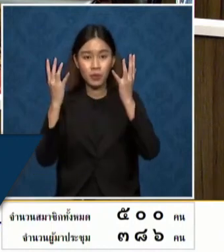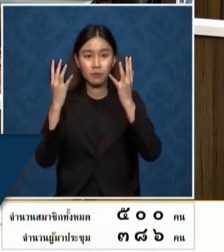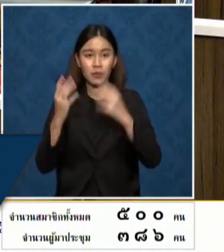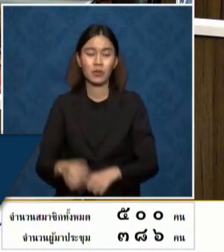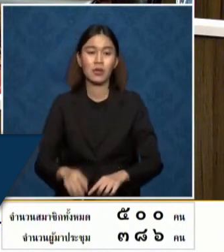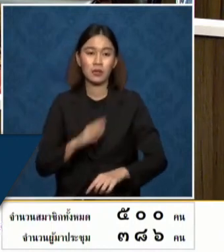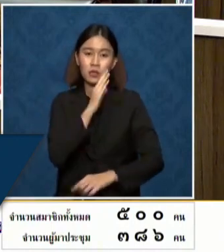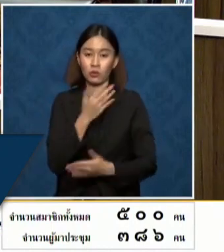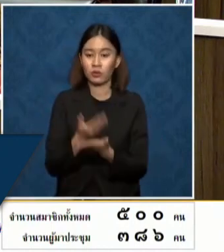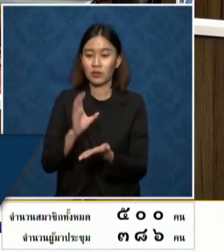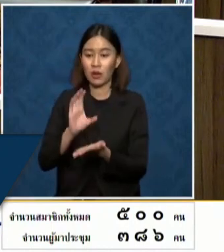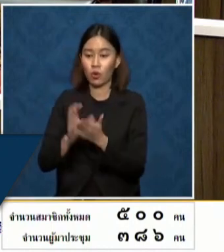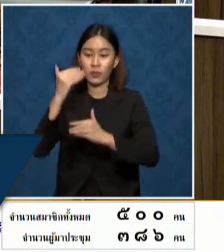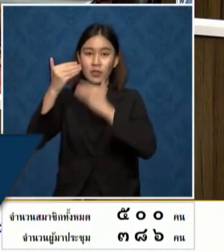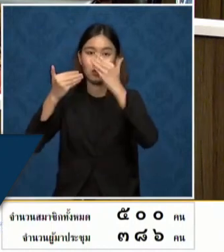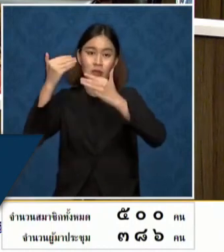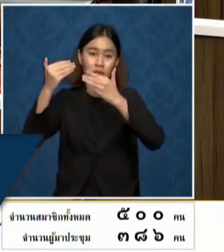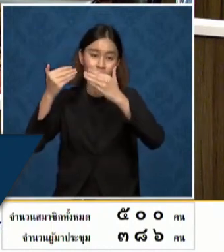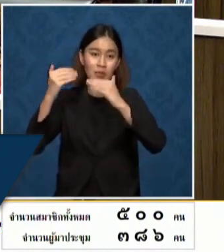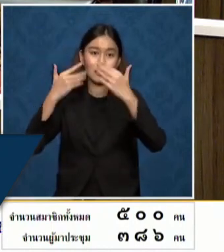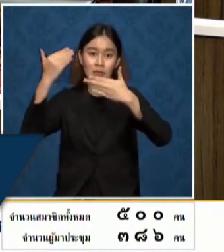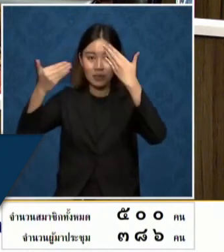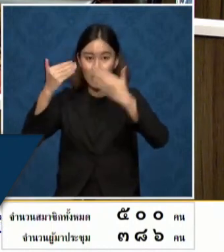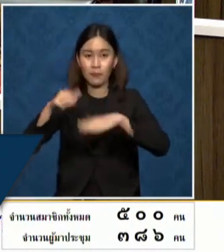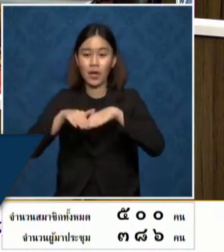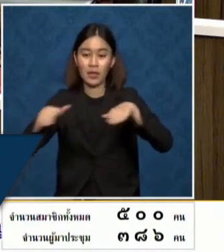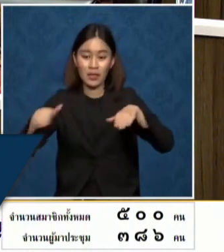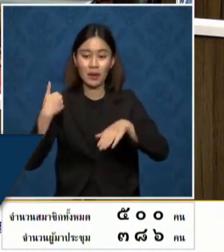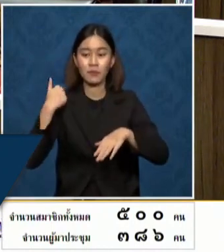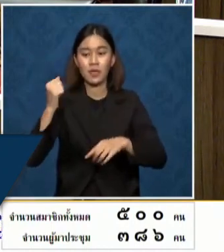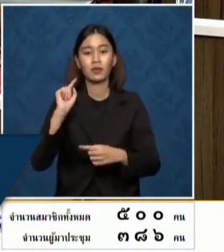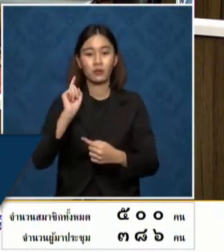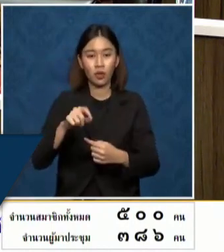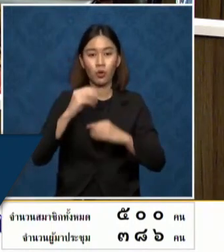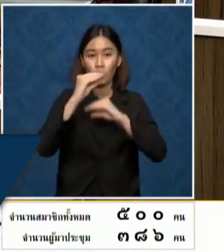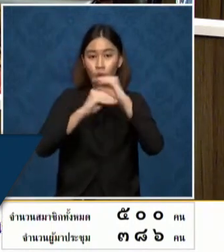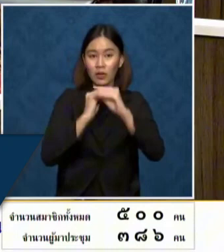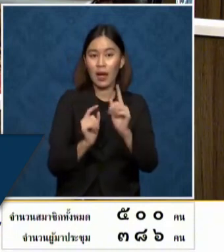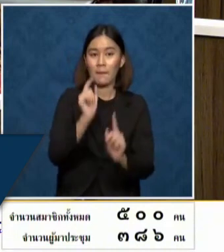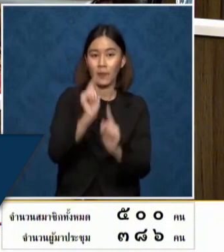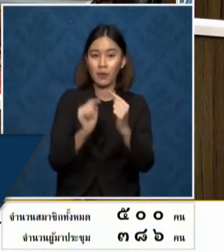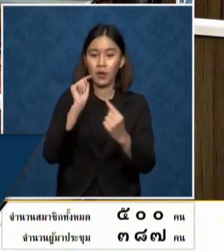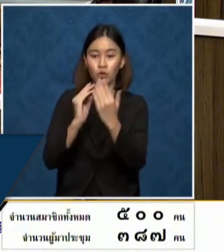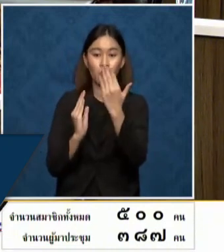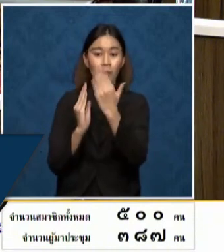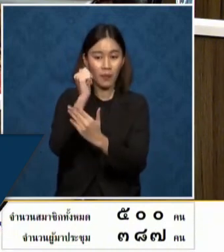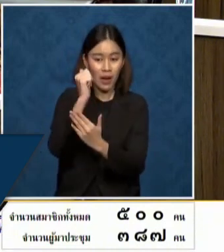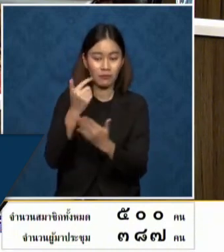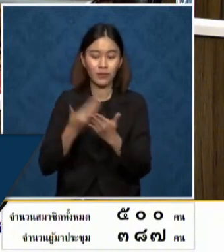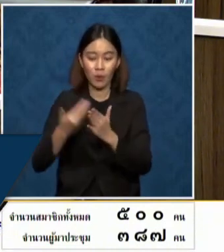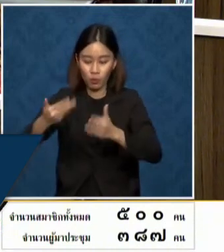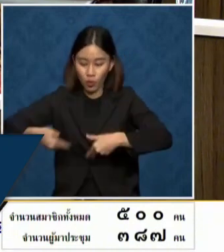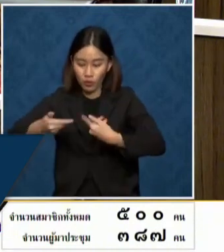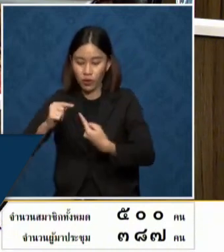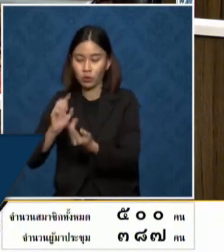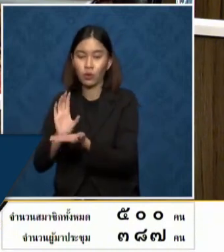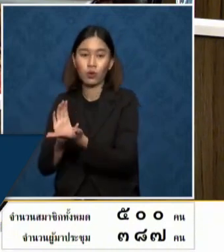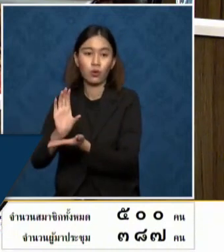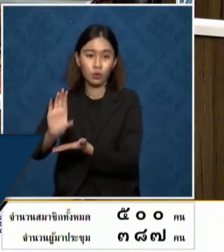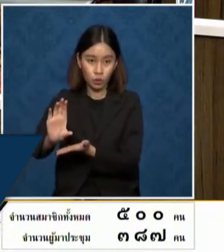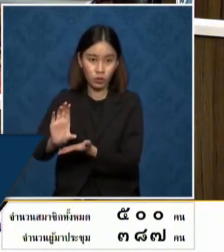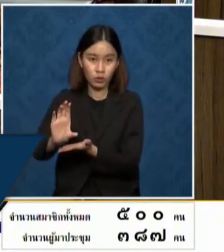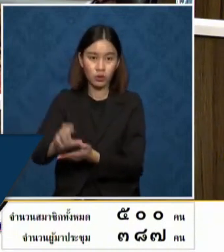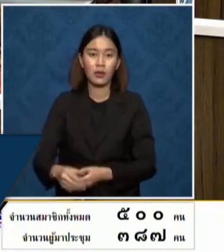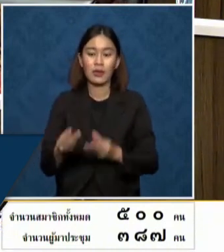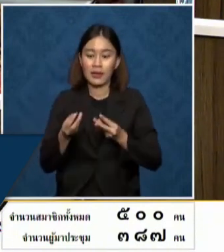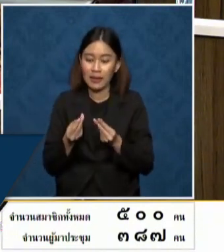นั้นหากงบอีเวนจะมีประสิทธิภาพได้นั้นต้องมีโครงการที่ประเมินไปถึงผลสัมฤทธิ์และรายได้จากการลงทุน